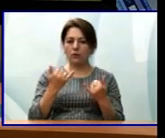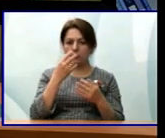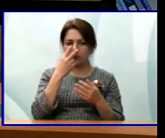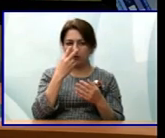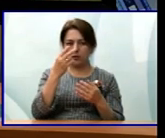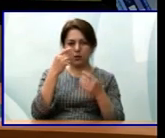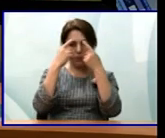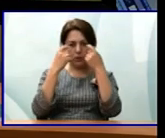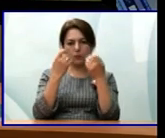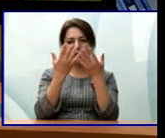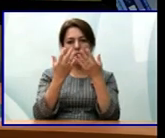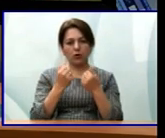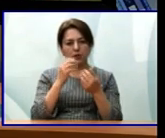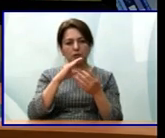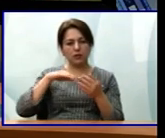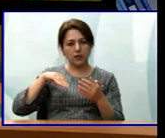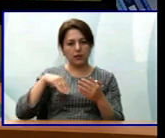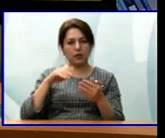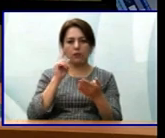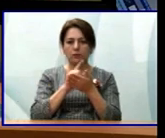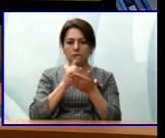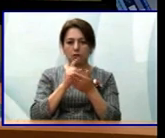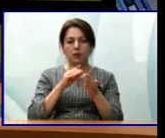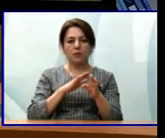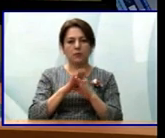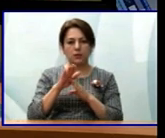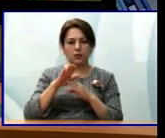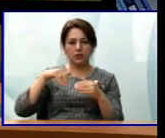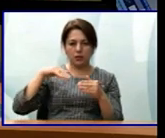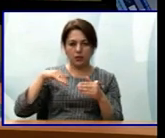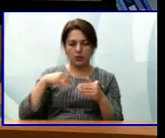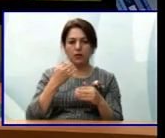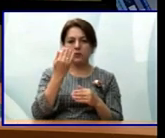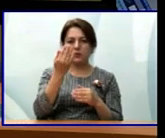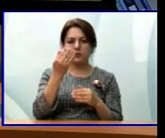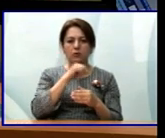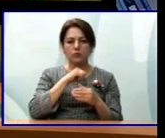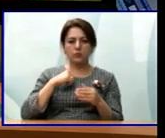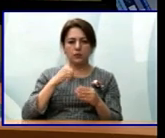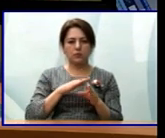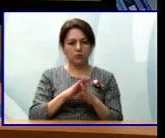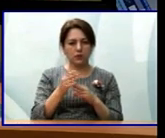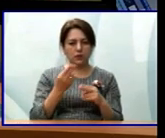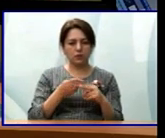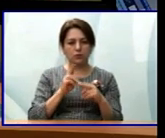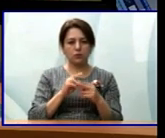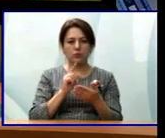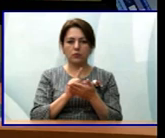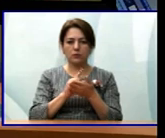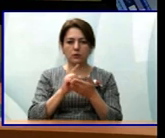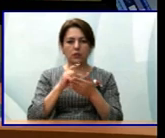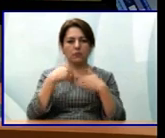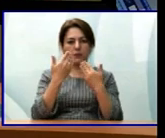chiqqan ma'lumotlarimiz hamda topshiriqlarimiz asosida sizga mustaqil bajarish uchun topshiriqlar